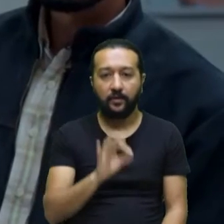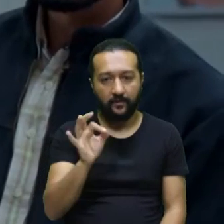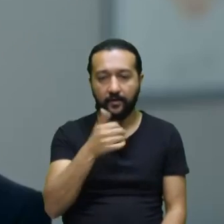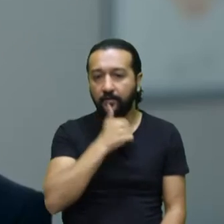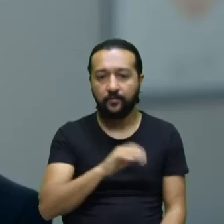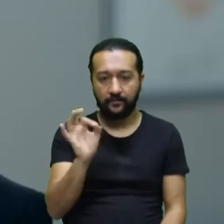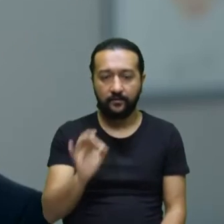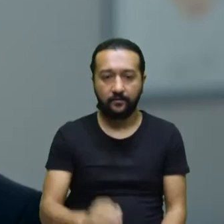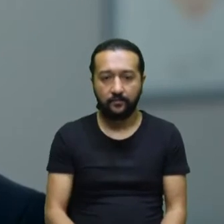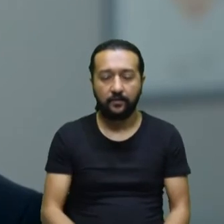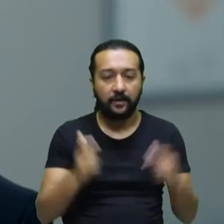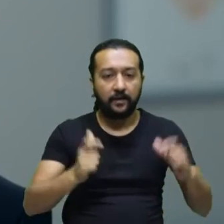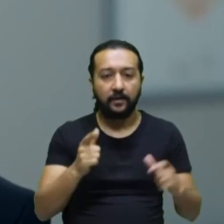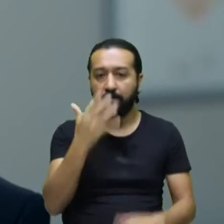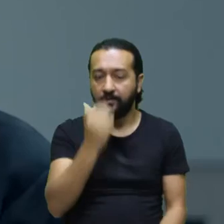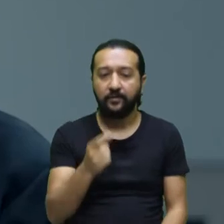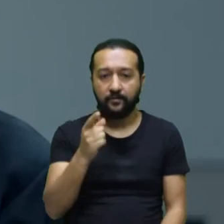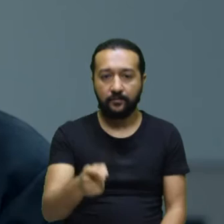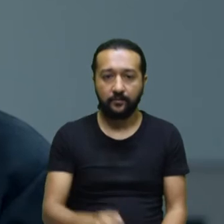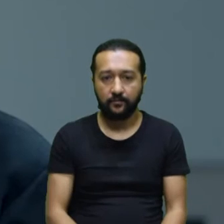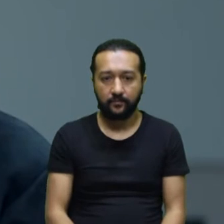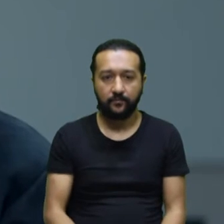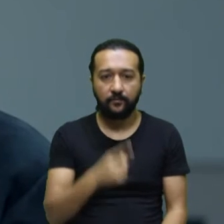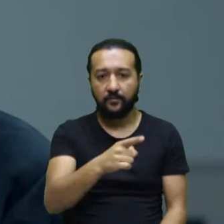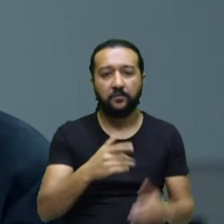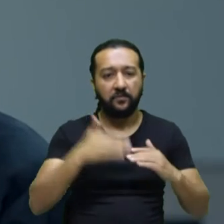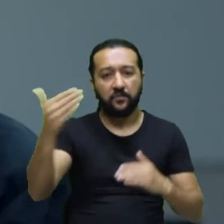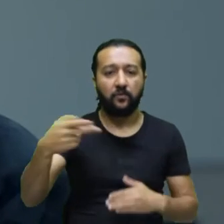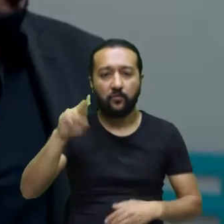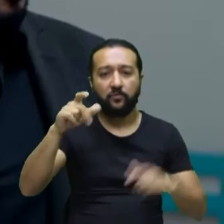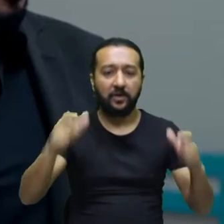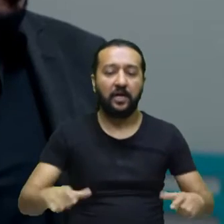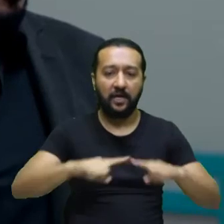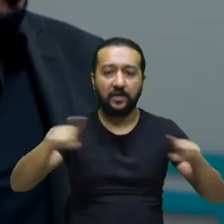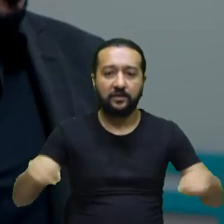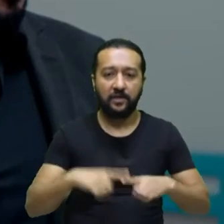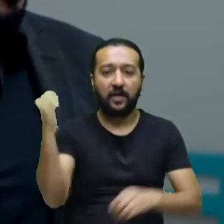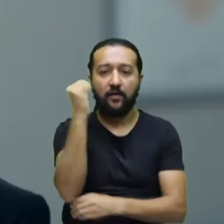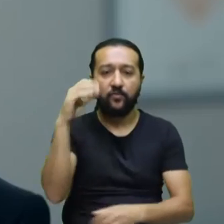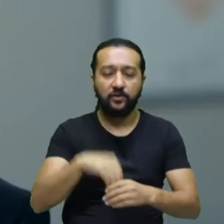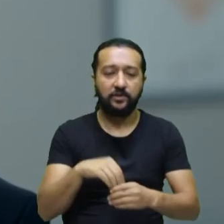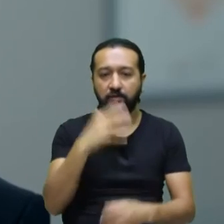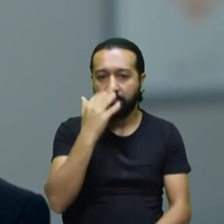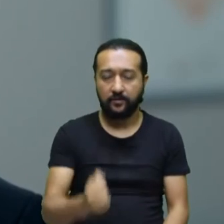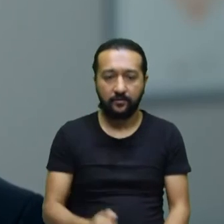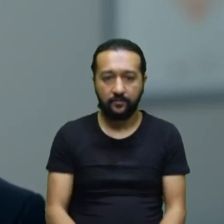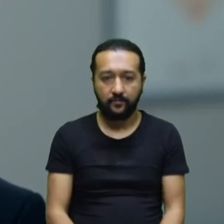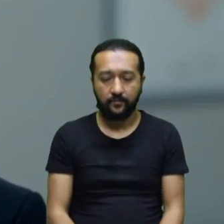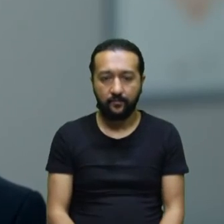Evet abi. Nerede beklettiler sizi? Şehir dışında, boş bir arazide. Kamyonun içinde bekledik.